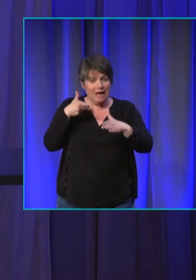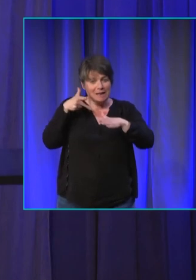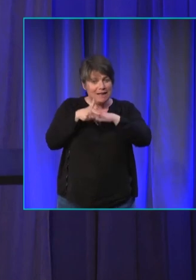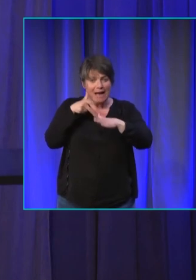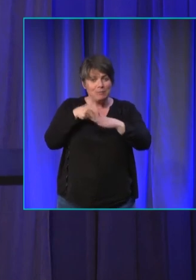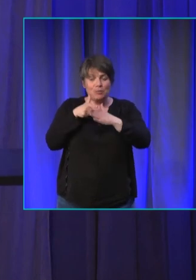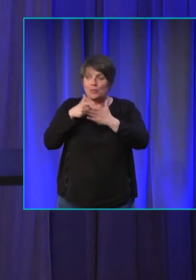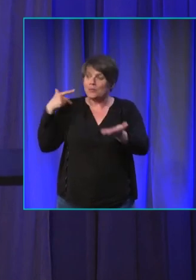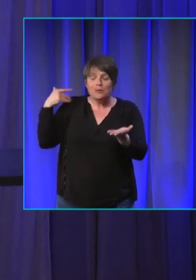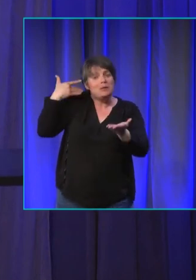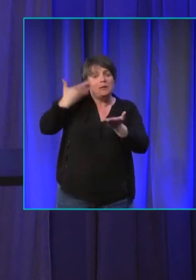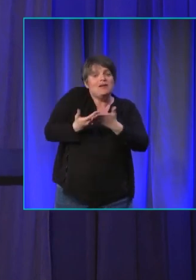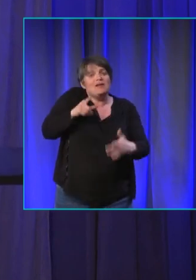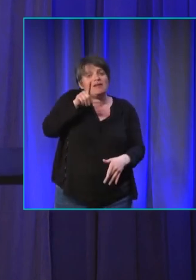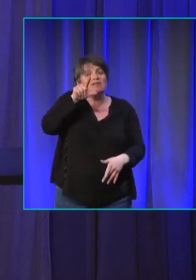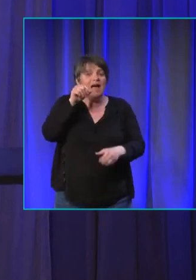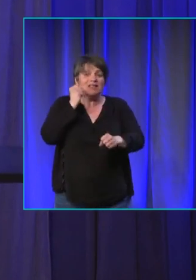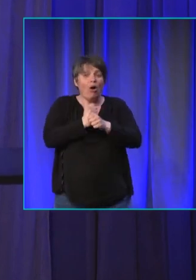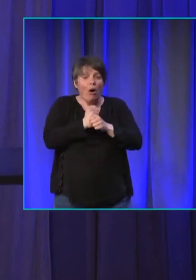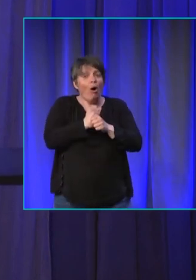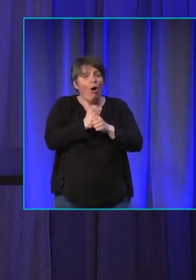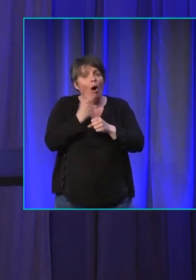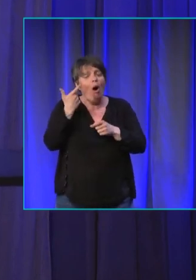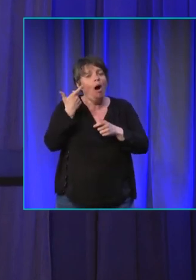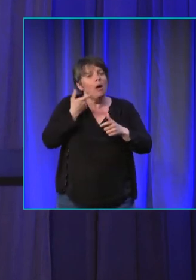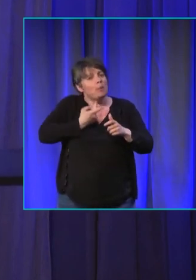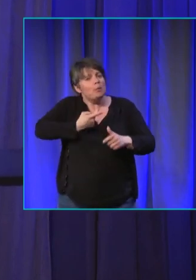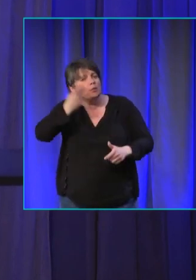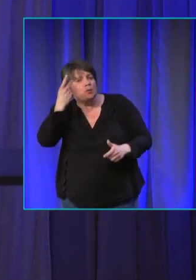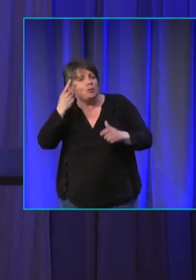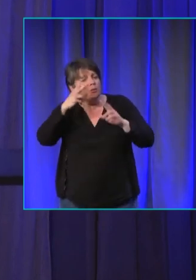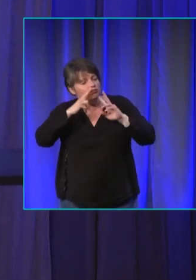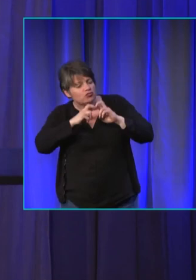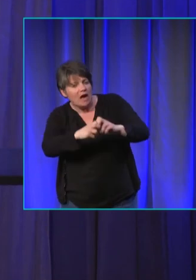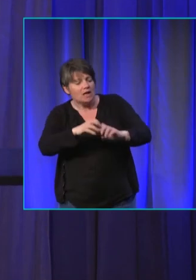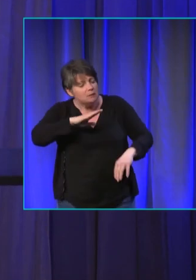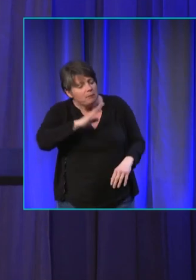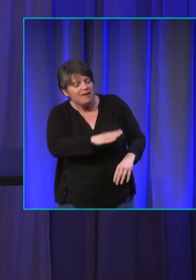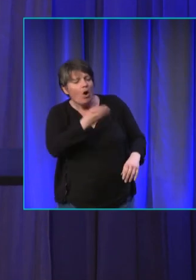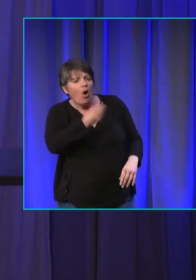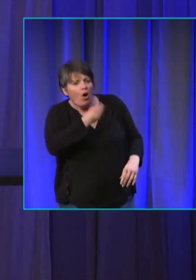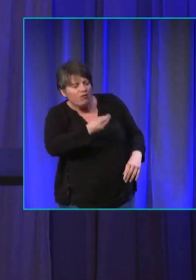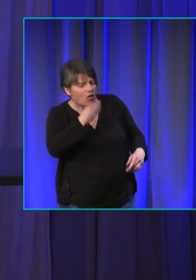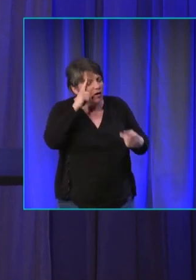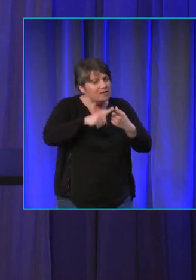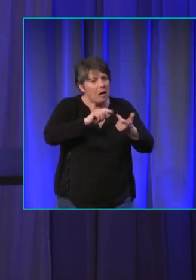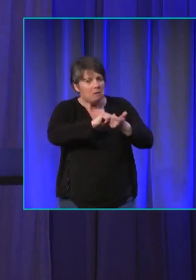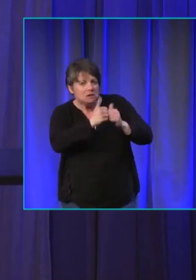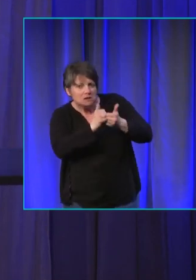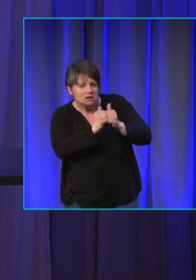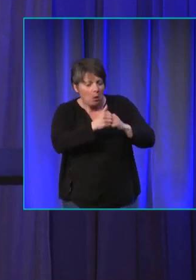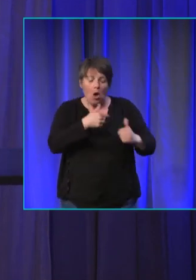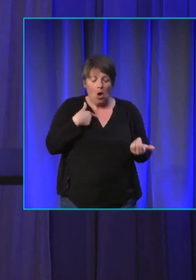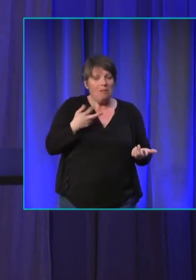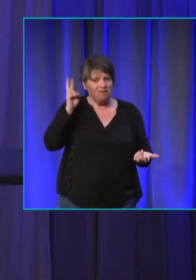Durant ces 20 dernières années, la recherche a fortement augmenté, hein, en sciences de l'exercice chez l'enfant, mais il y a encore beaucoup à